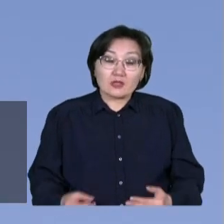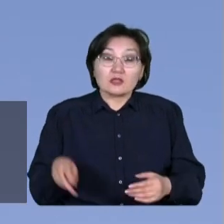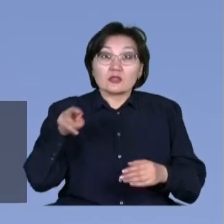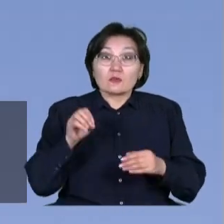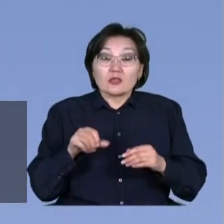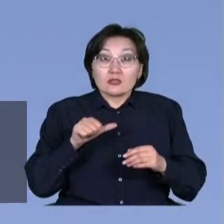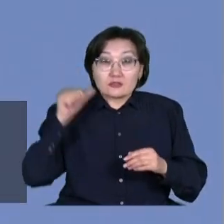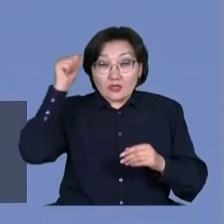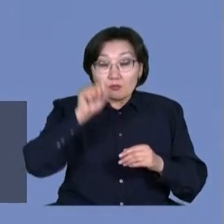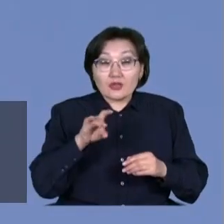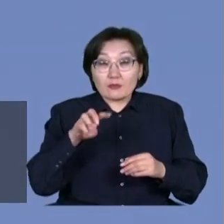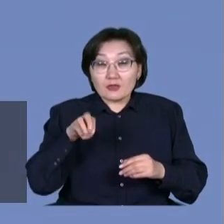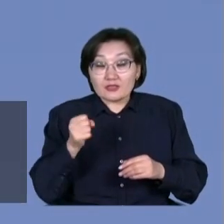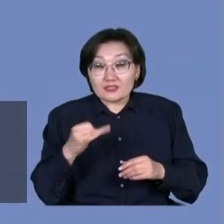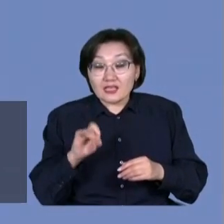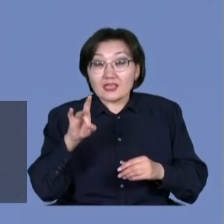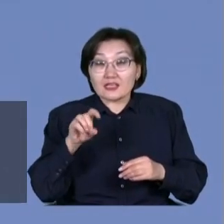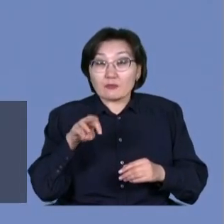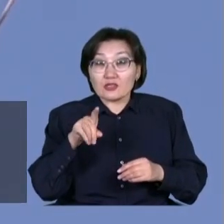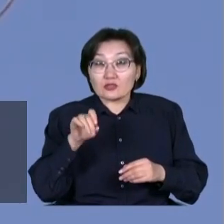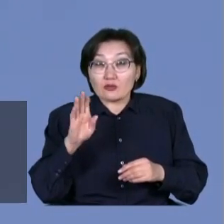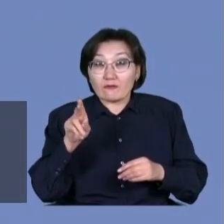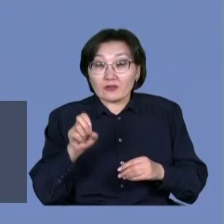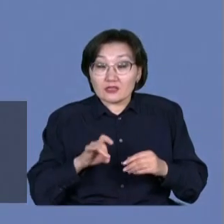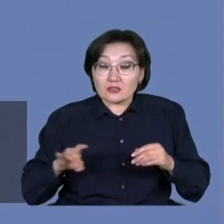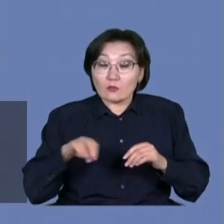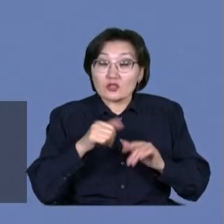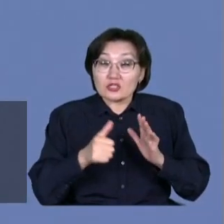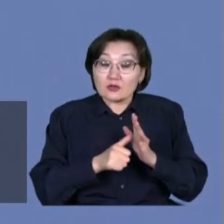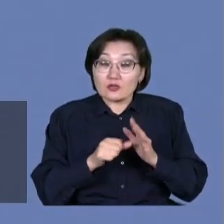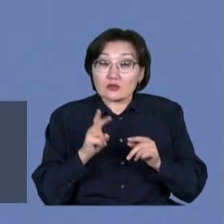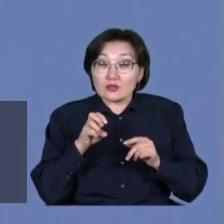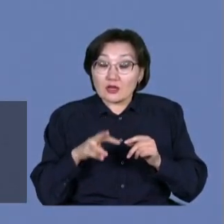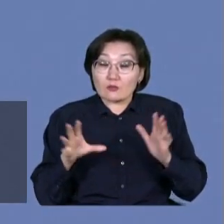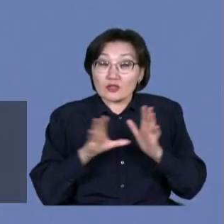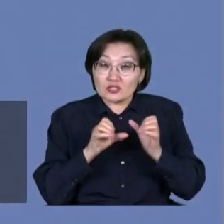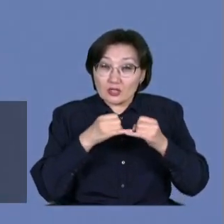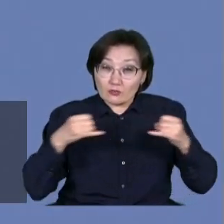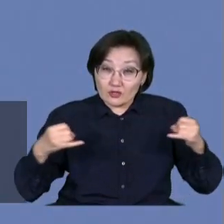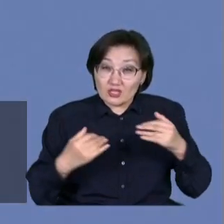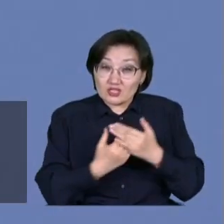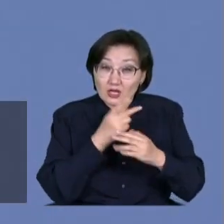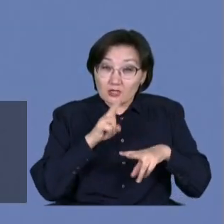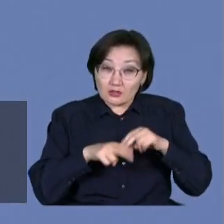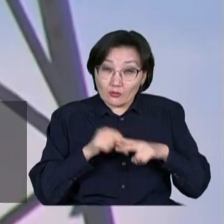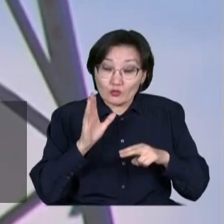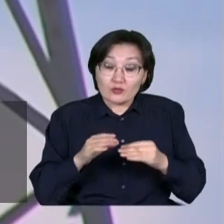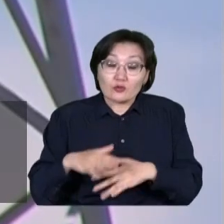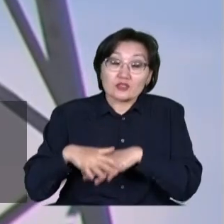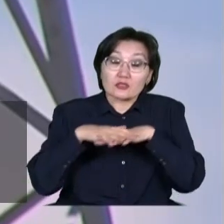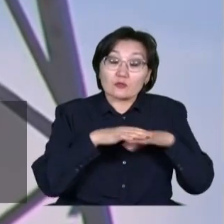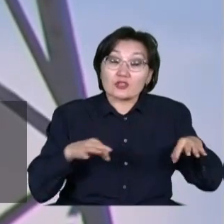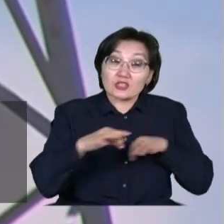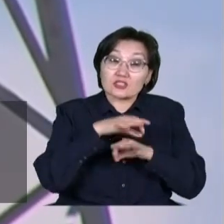Сондай-ақ, бұл Ерменсай және Ремизовка шағын аудандарындағы 16 шақырым электр желісі қайта жаңарат. Одан бөлек инвестициялық